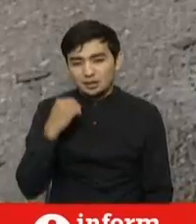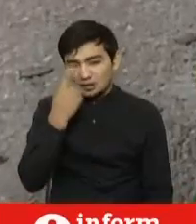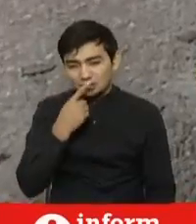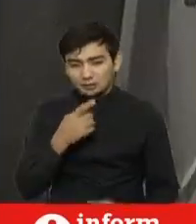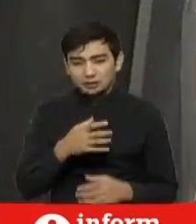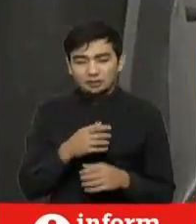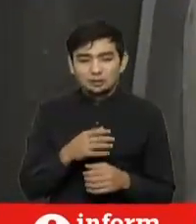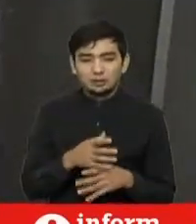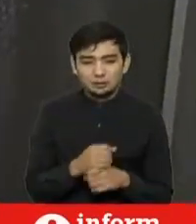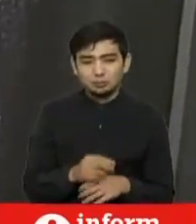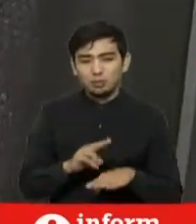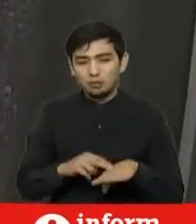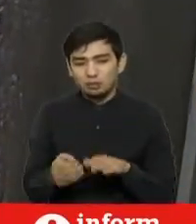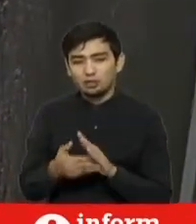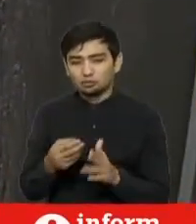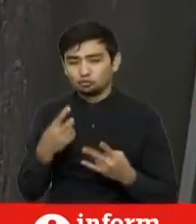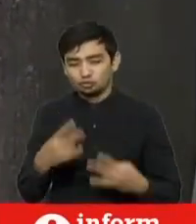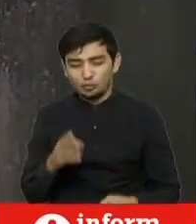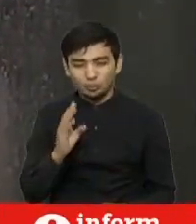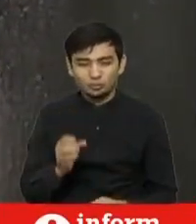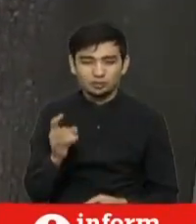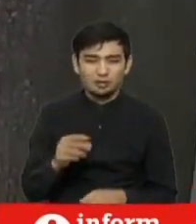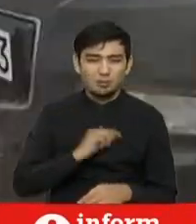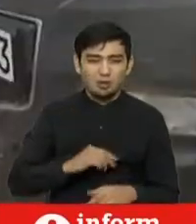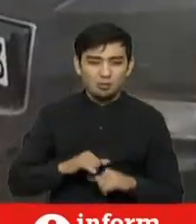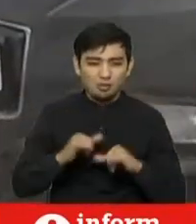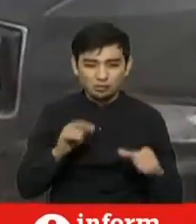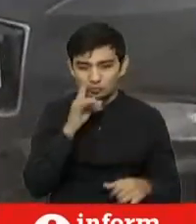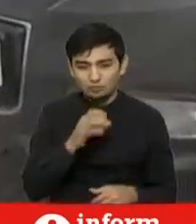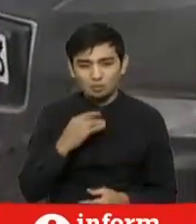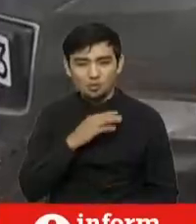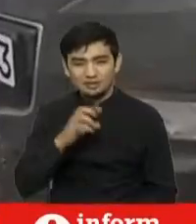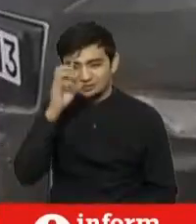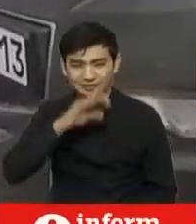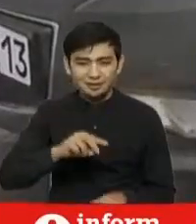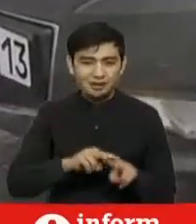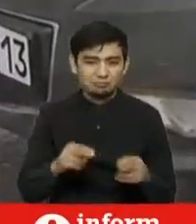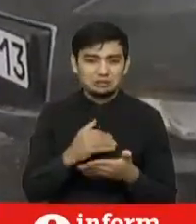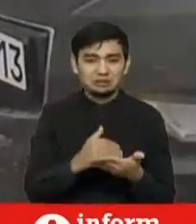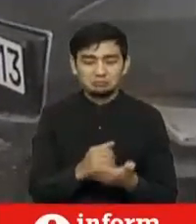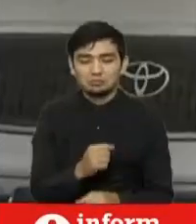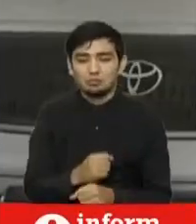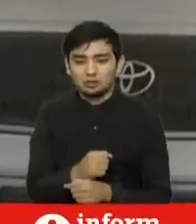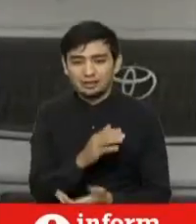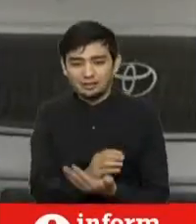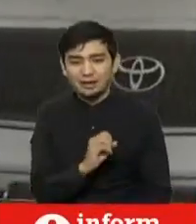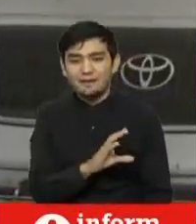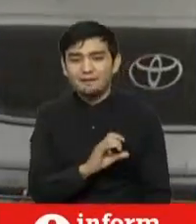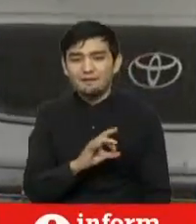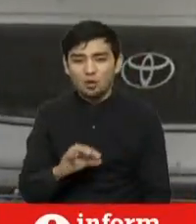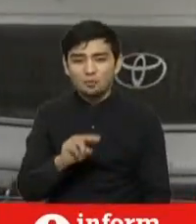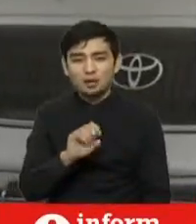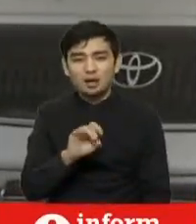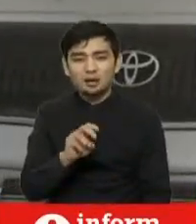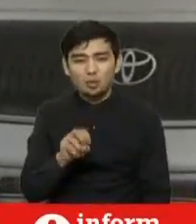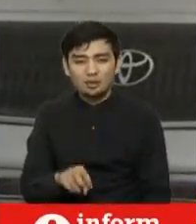на дорожную полицию и суды. В отличие от множества других стран, где используют данную систему, в Казахстане Европротокол полностью проходит в